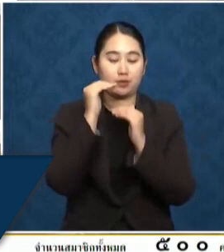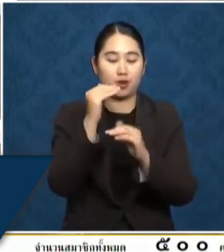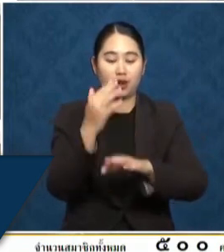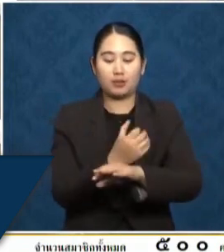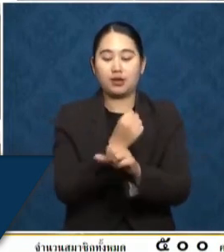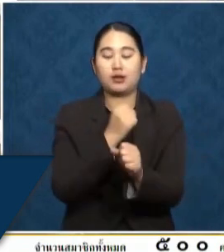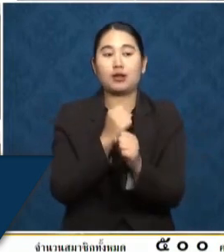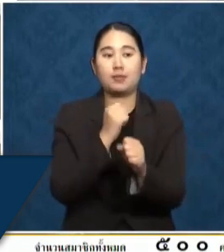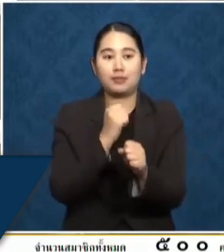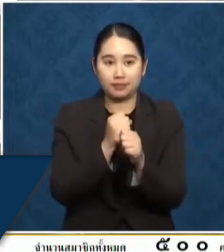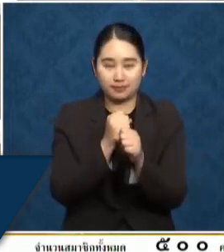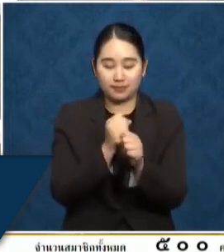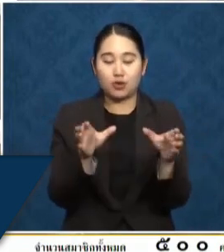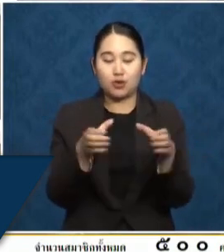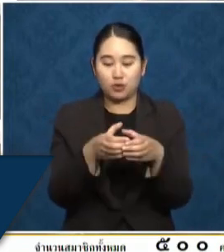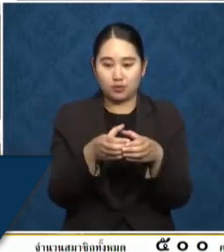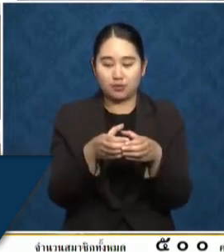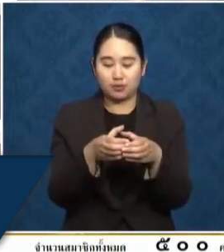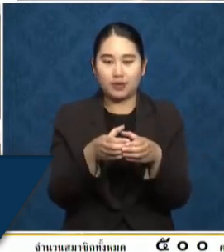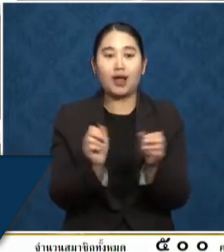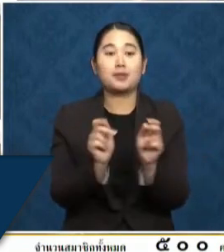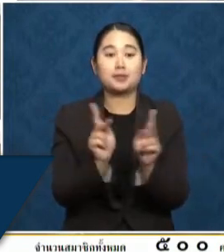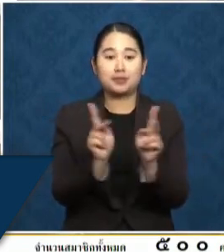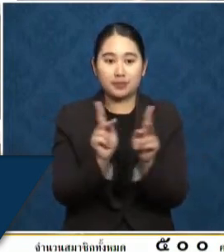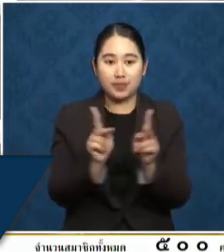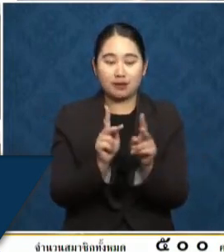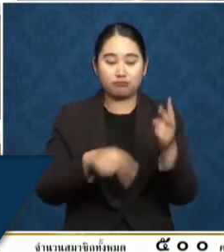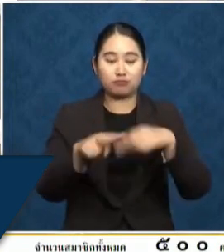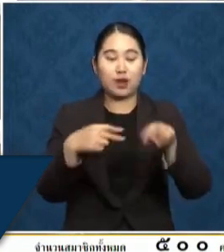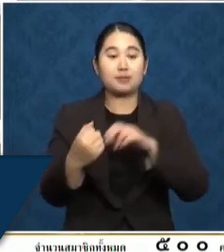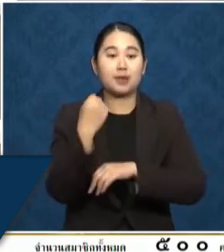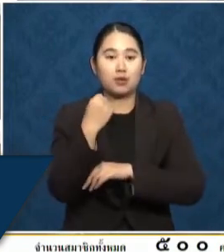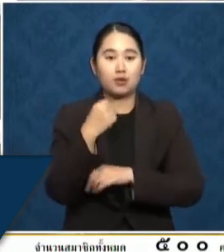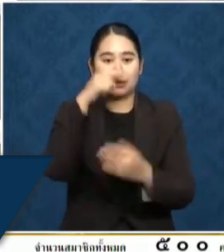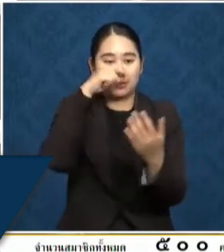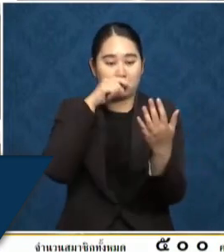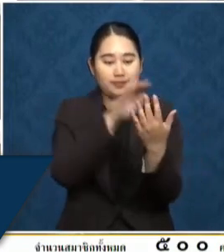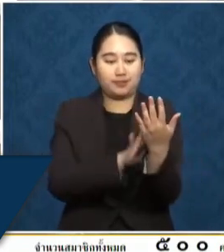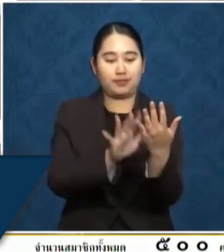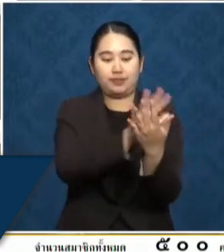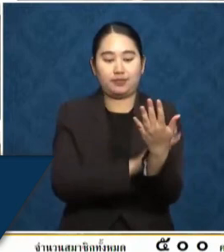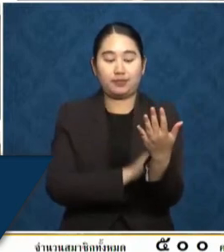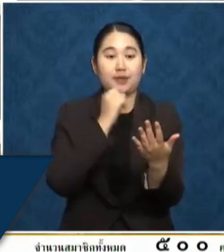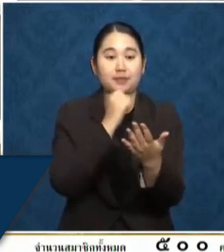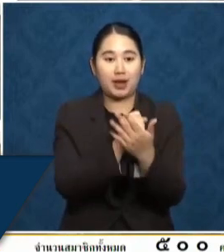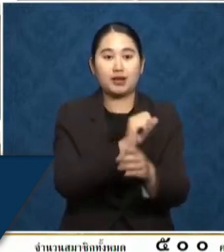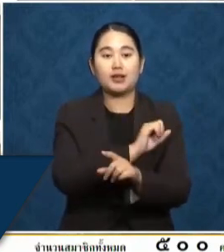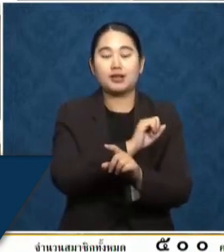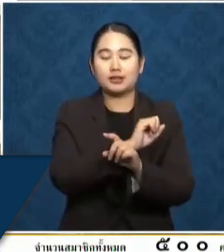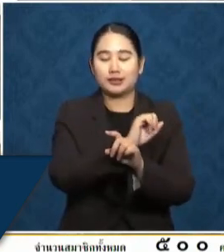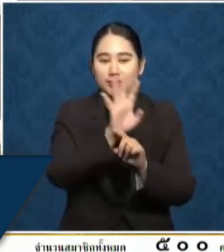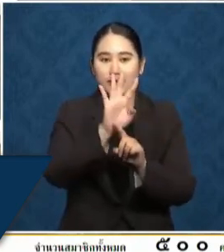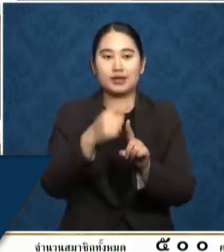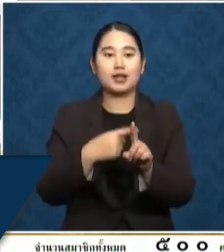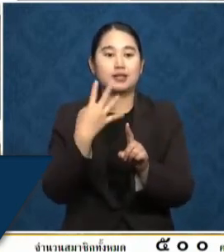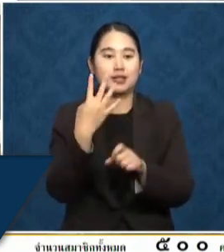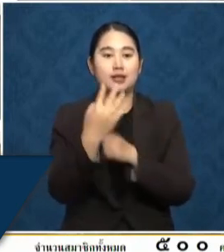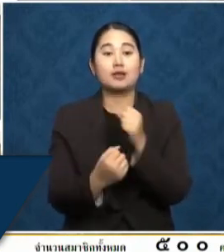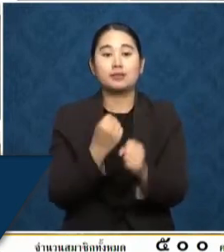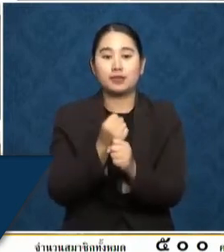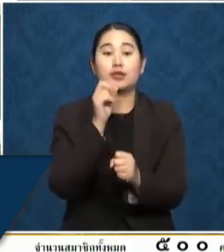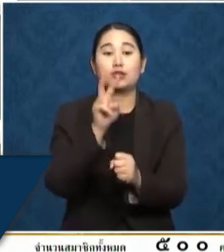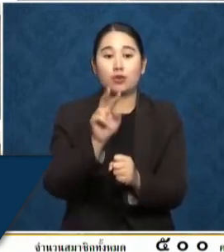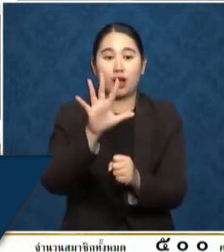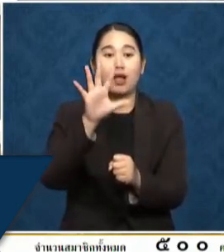อำนาจหน้าที่ของกองอำนวยการรกษาความมนคงภายในราชนะจักร โงวที่ 4 เมษายนพุธศกราษ 2,